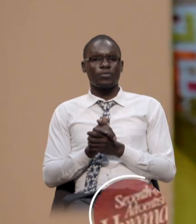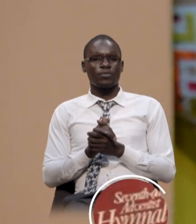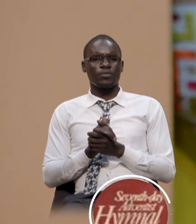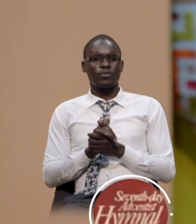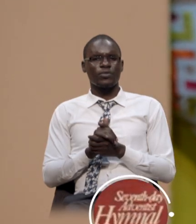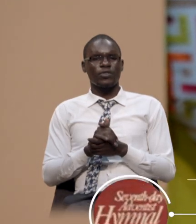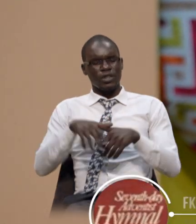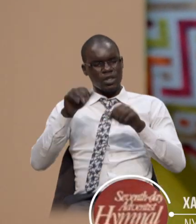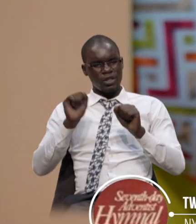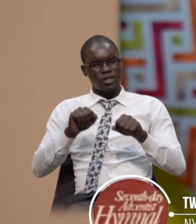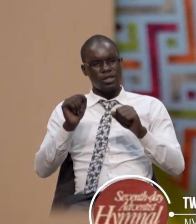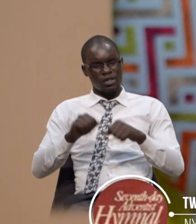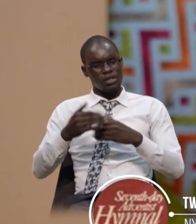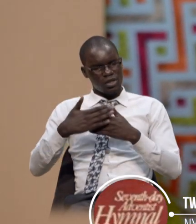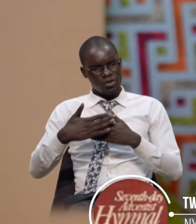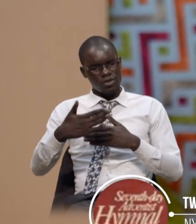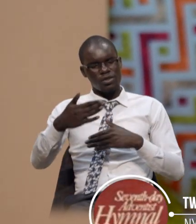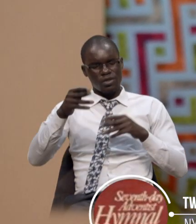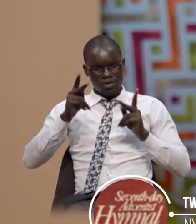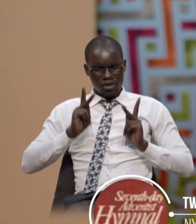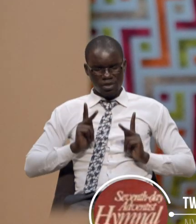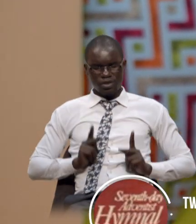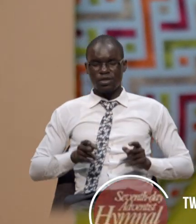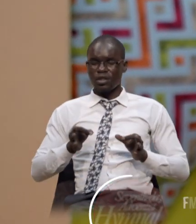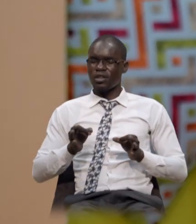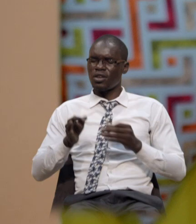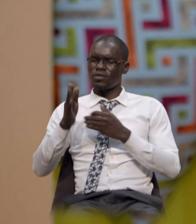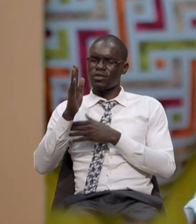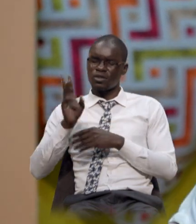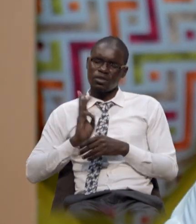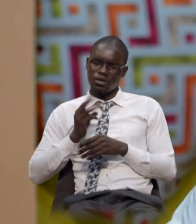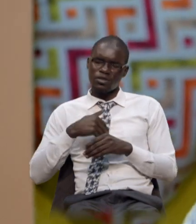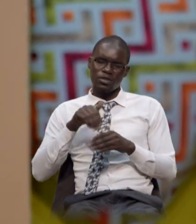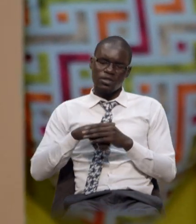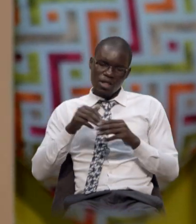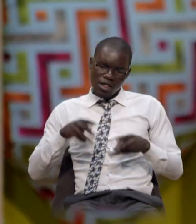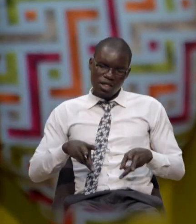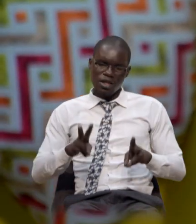juu. Haya mbele watu nasi njiani.